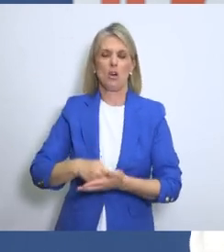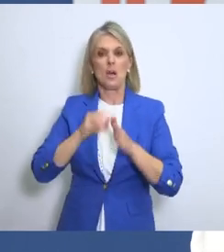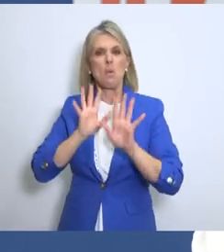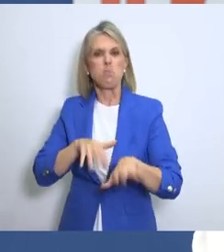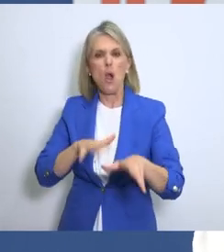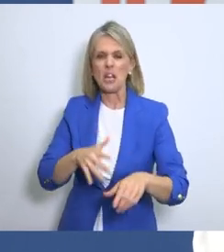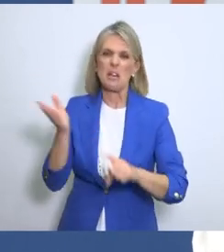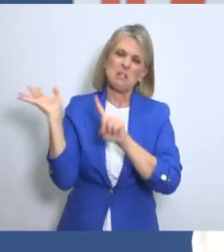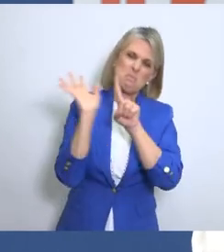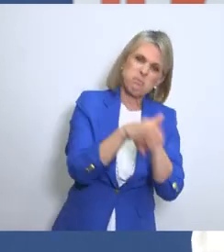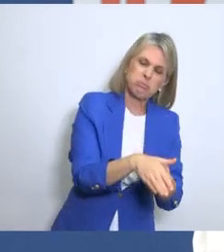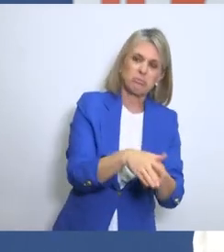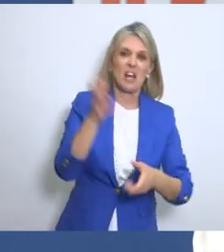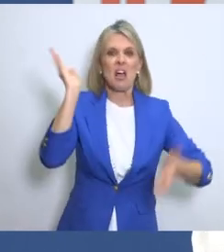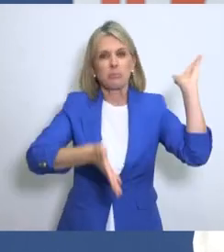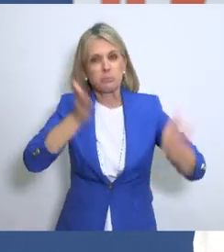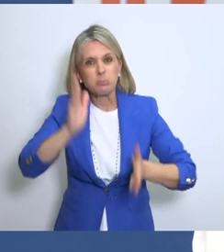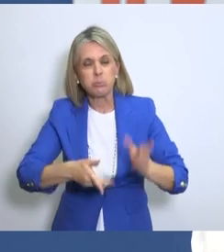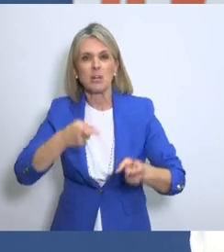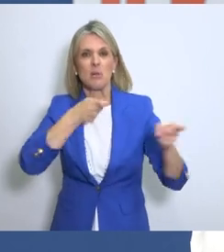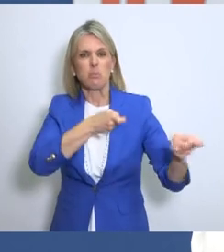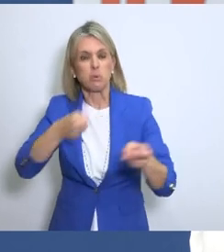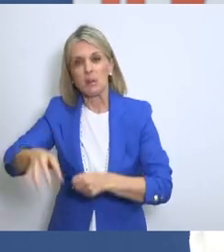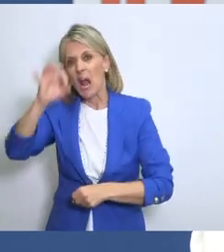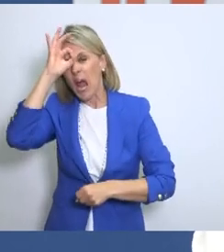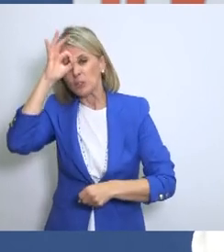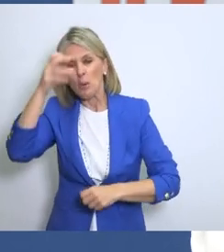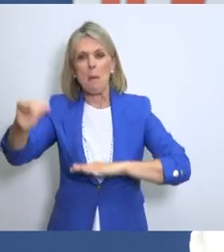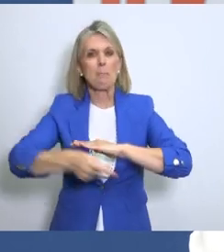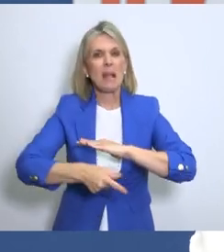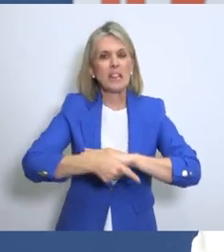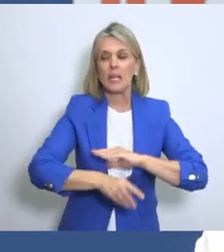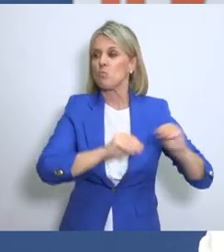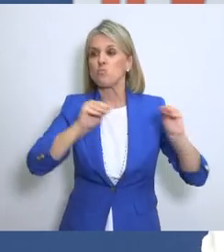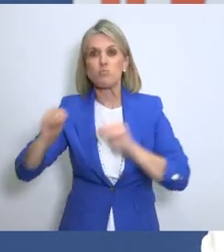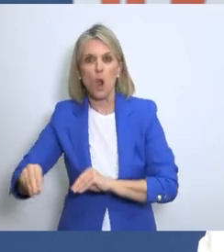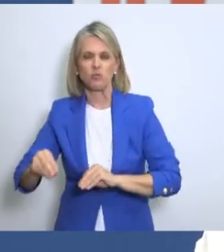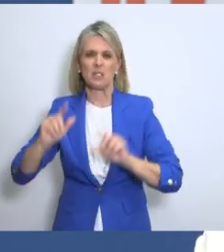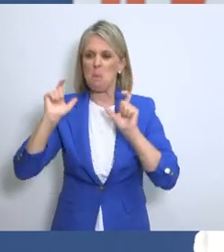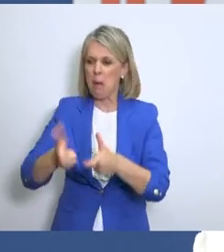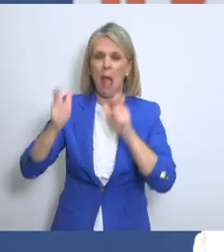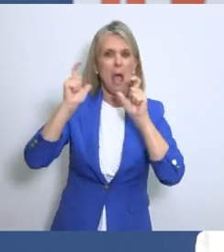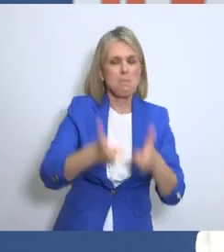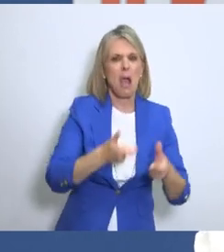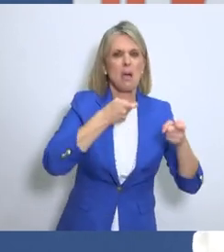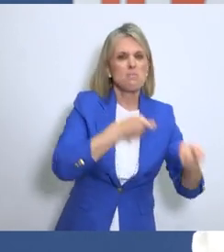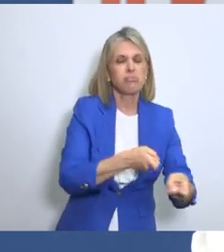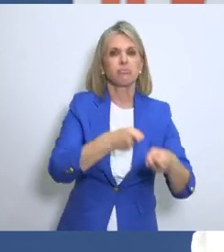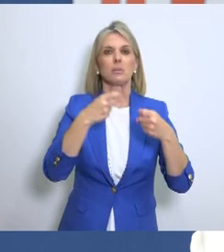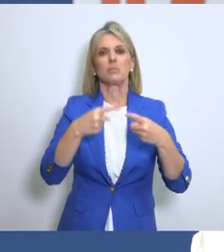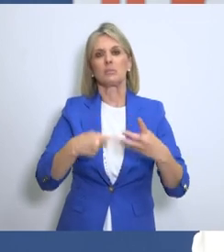αστυνομοκρατία, με τις κρατικές ρατσιστικές δολοφονίες των Ρωμά, των μεταναστών, των προσφύγων, όλα αυτά που έχουν γίνει σήμα κατά τεθέν